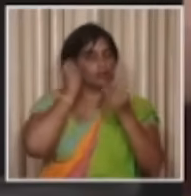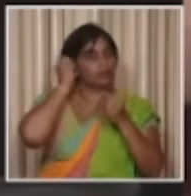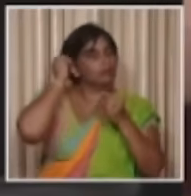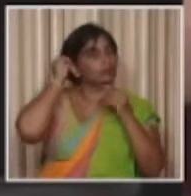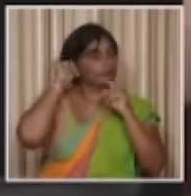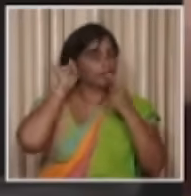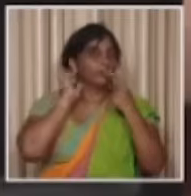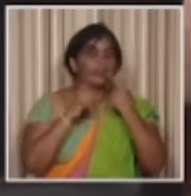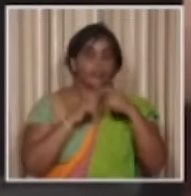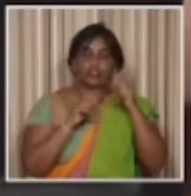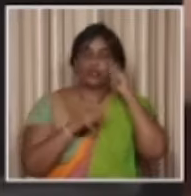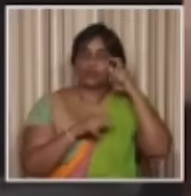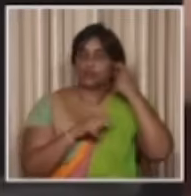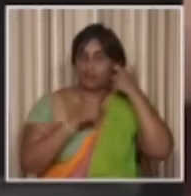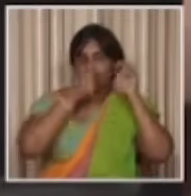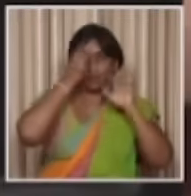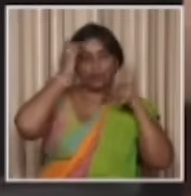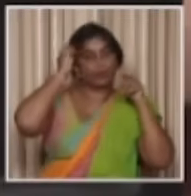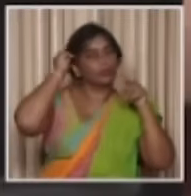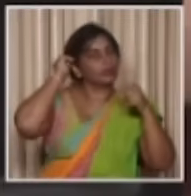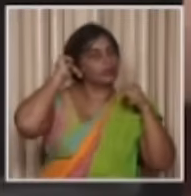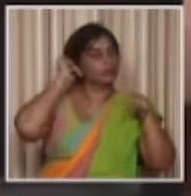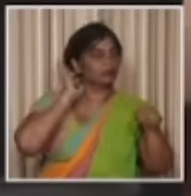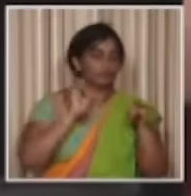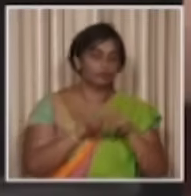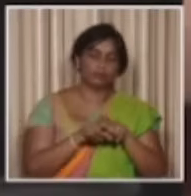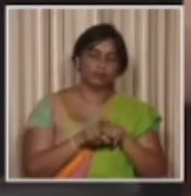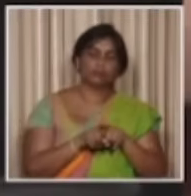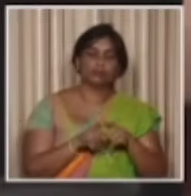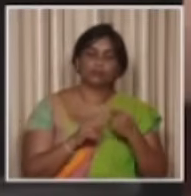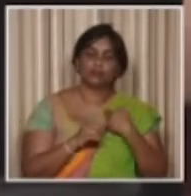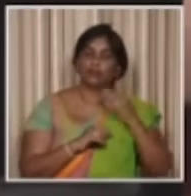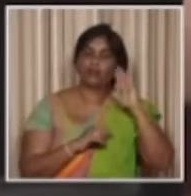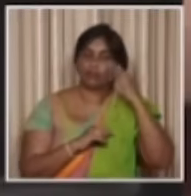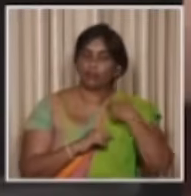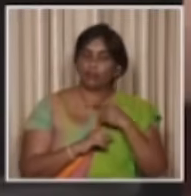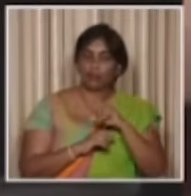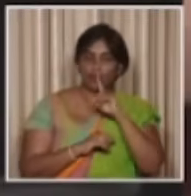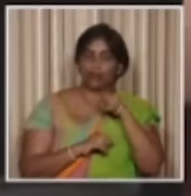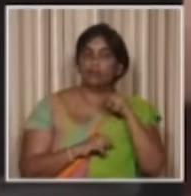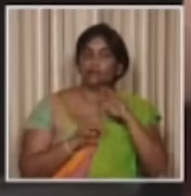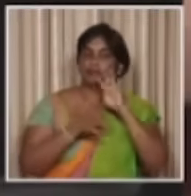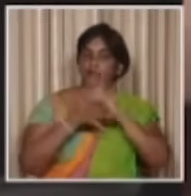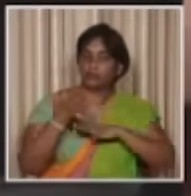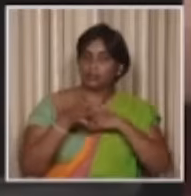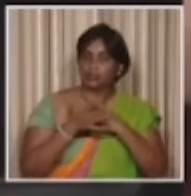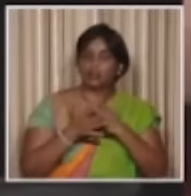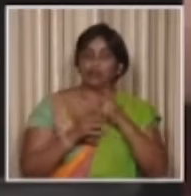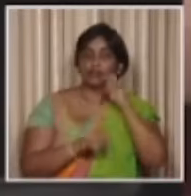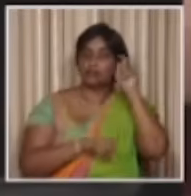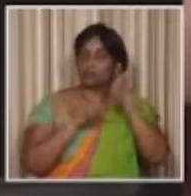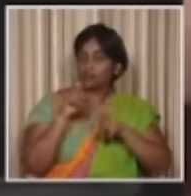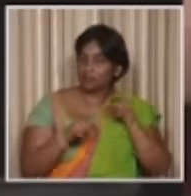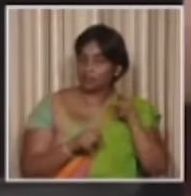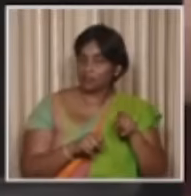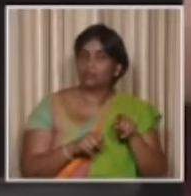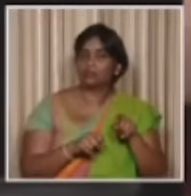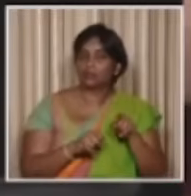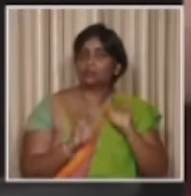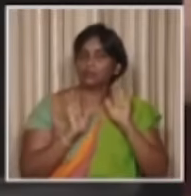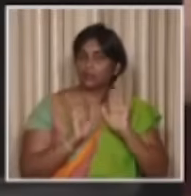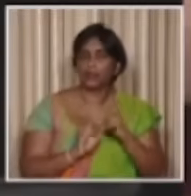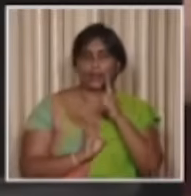කියන එක ජනතාව බලාපොරොත්තු වුණා. ඒ හින්දා මම විශේෂයෙන් කියනවා මේ ආයවැය ජනතා